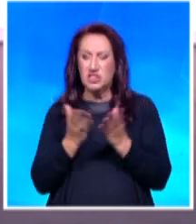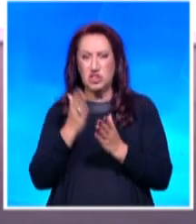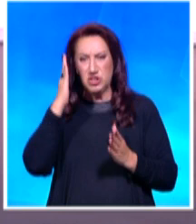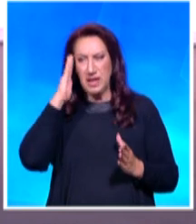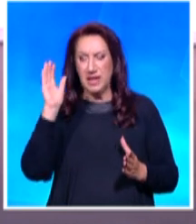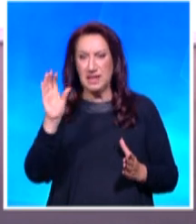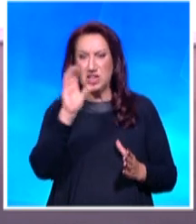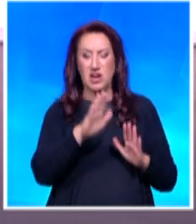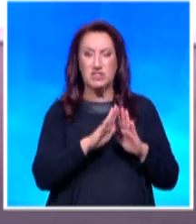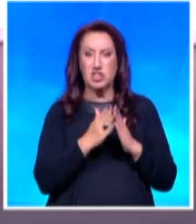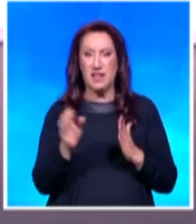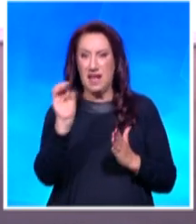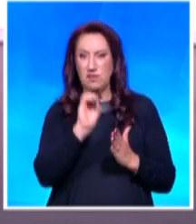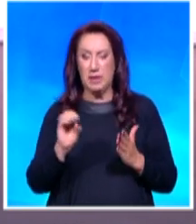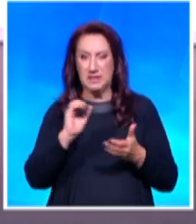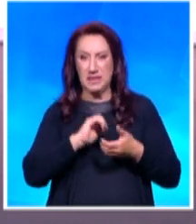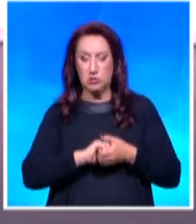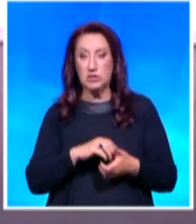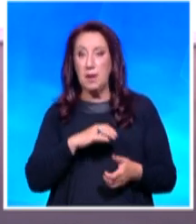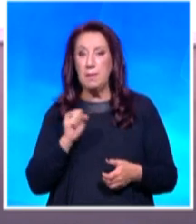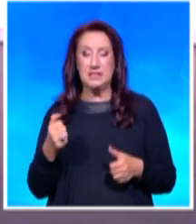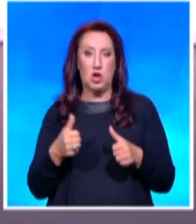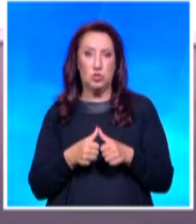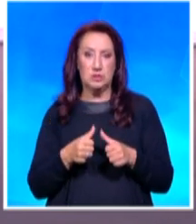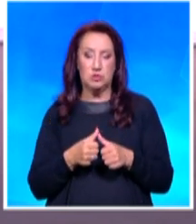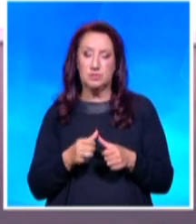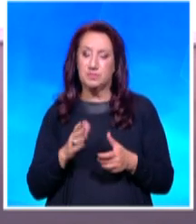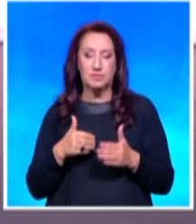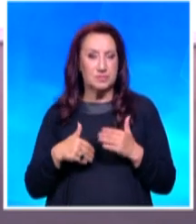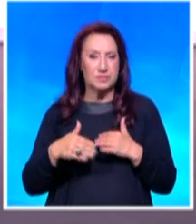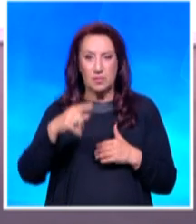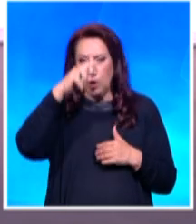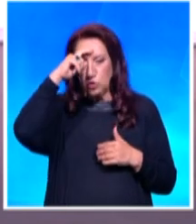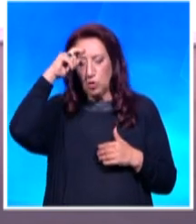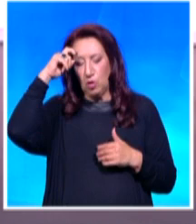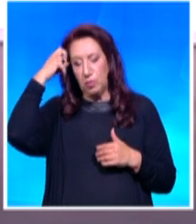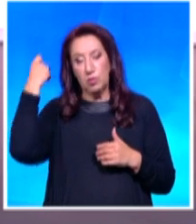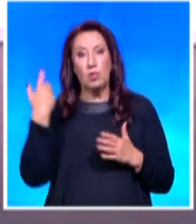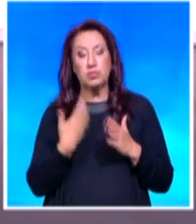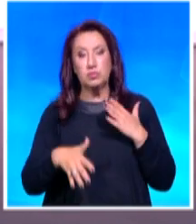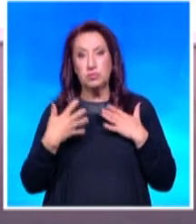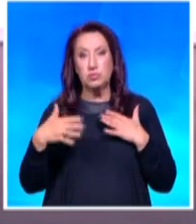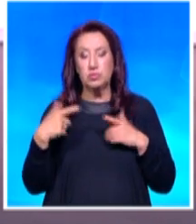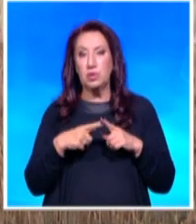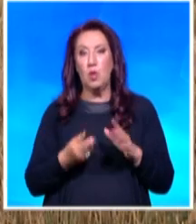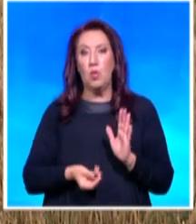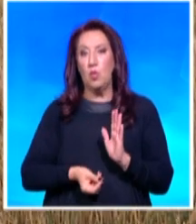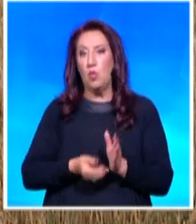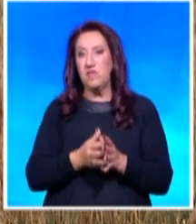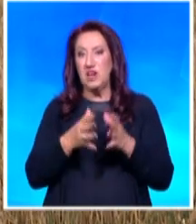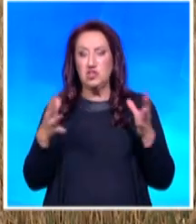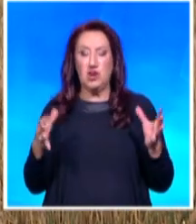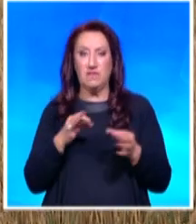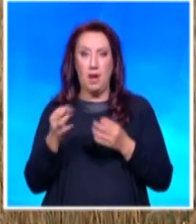са броят им да се увеличава с повишението на температурите. Репортаж на Мария Георгиева и Кристина Налбантова.